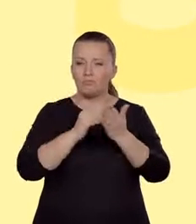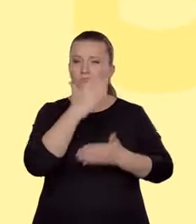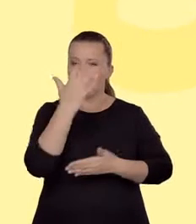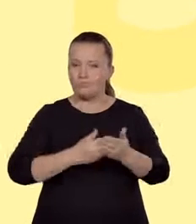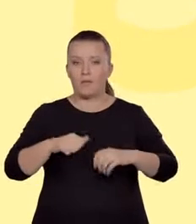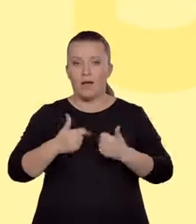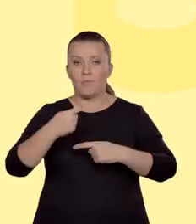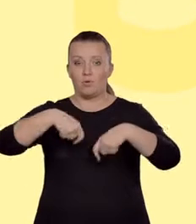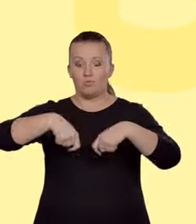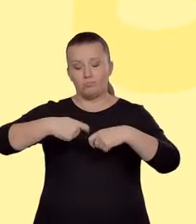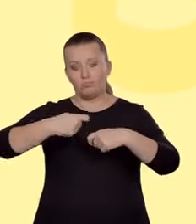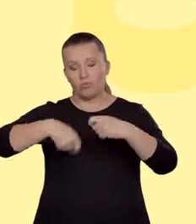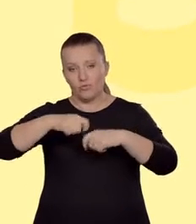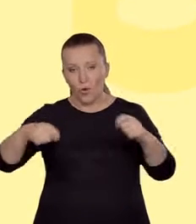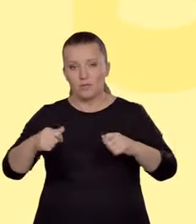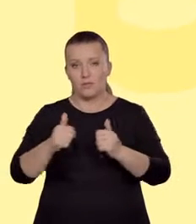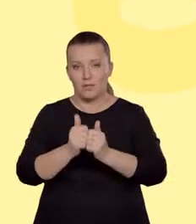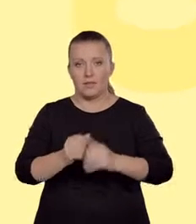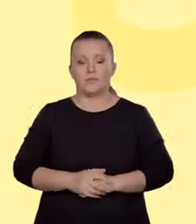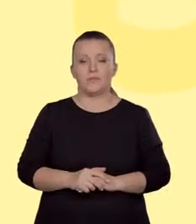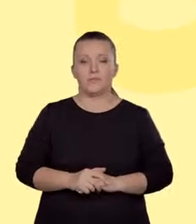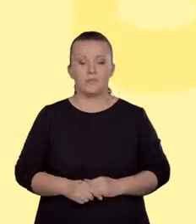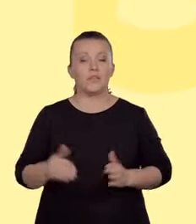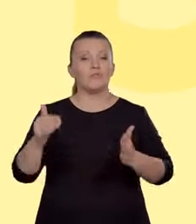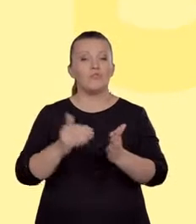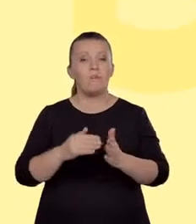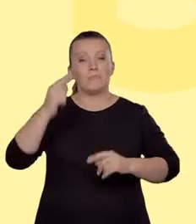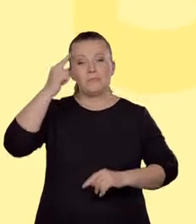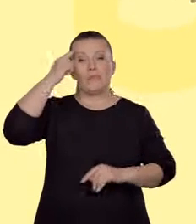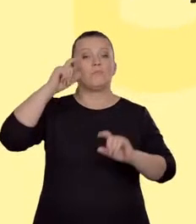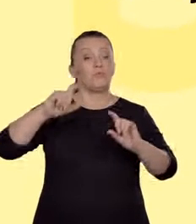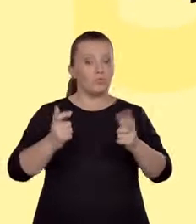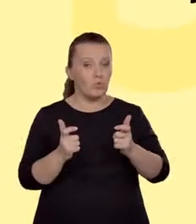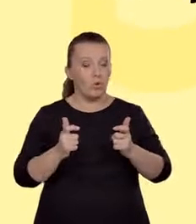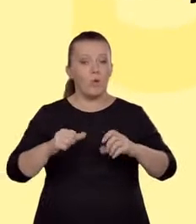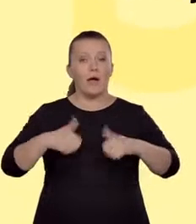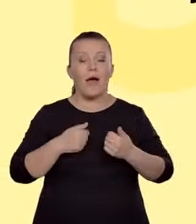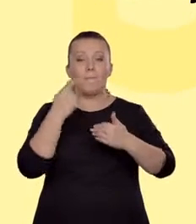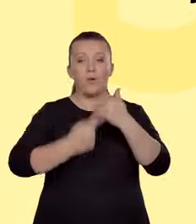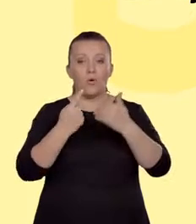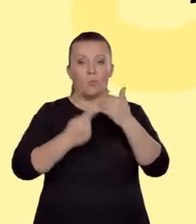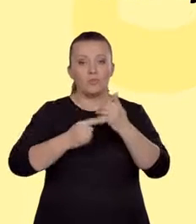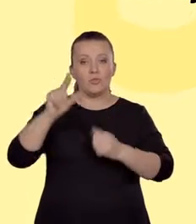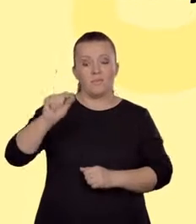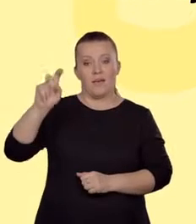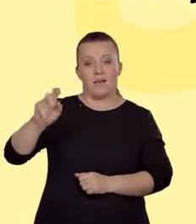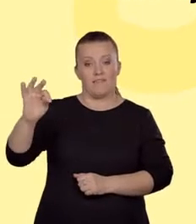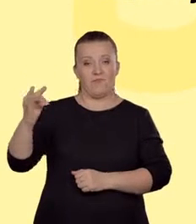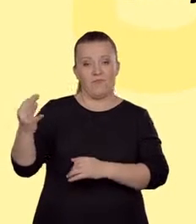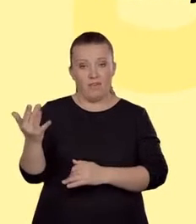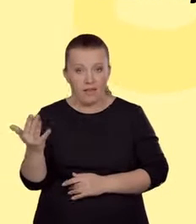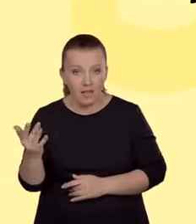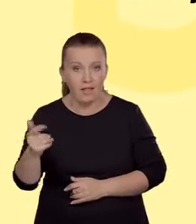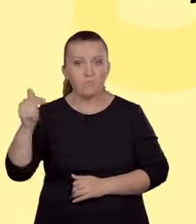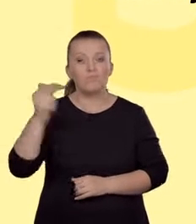rozwiązując zadania. Warto w tym momencie przypomnieć, że aby obliczyć wartość pH roztworu, konieczna jest